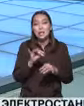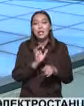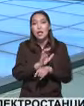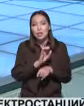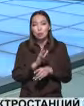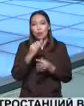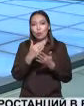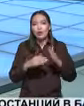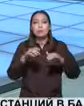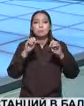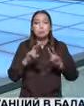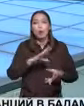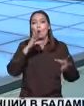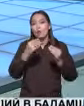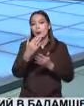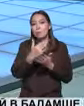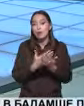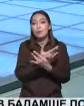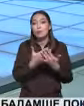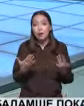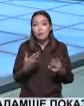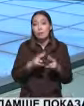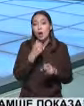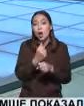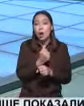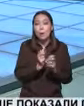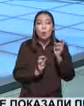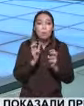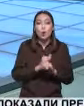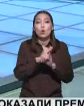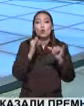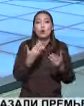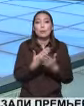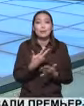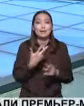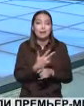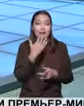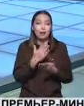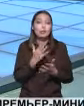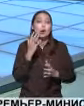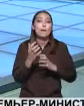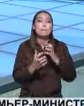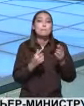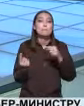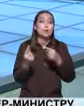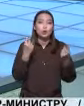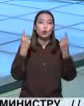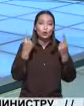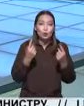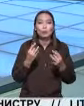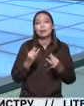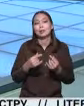данным специалистов, в целом перечень товарных позиций в обрабатывающей промышленности увеличился почти в 3 раза. А между крупными